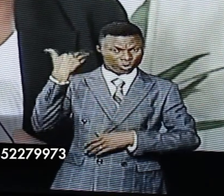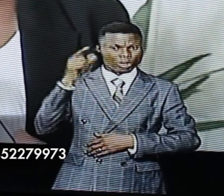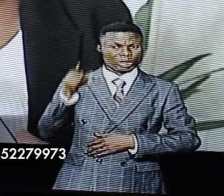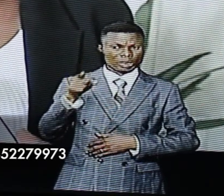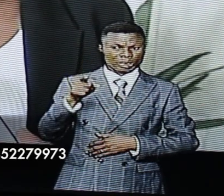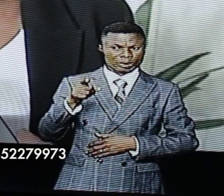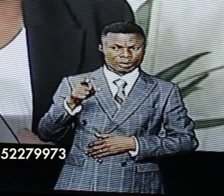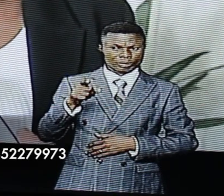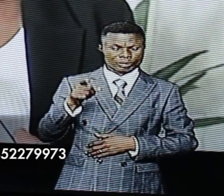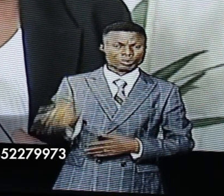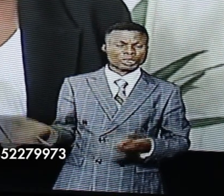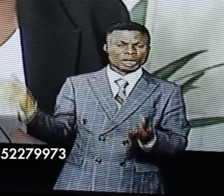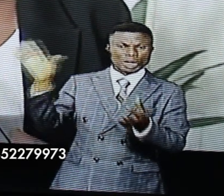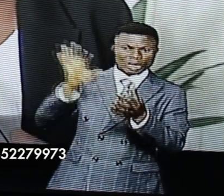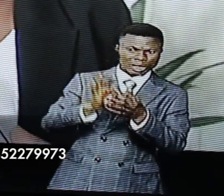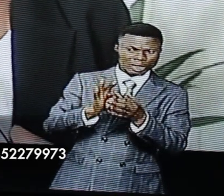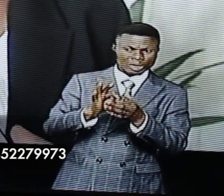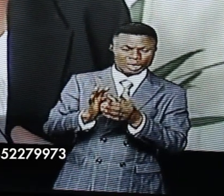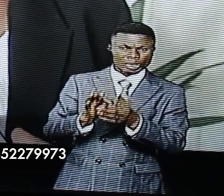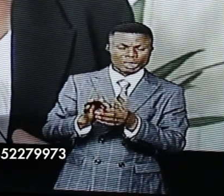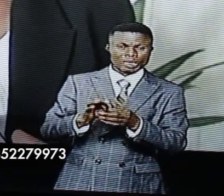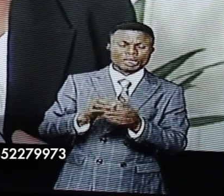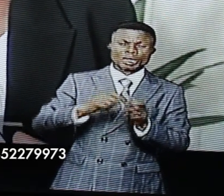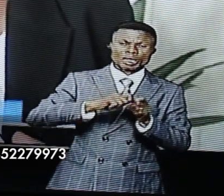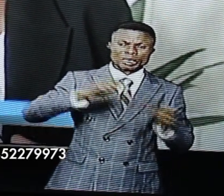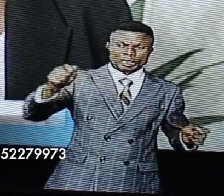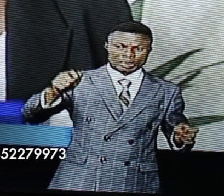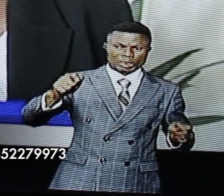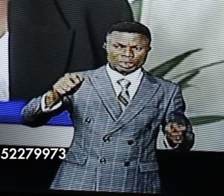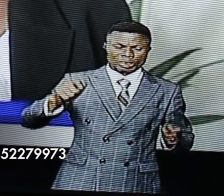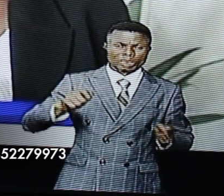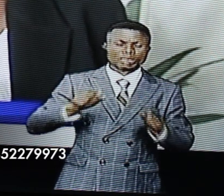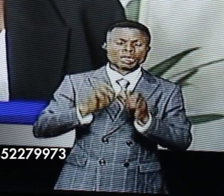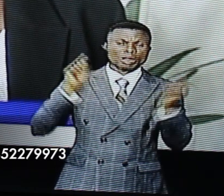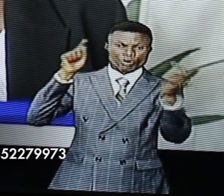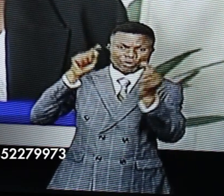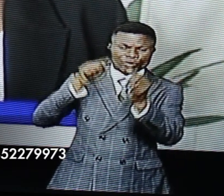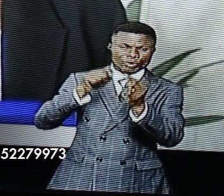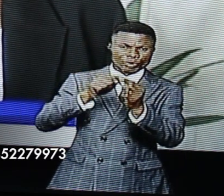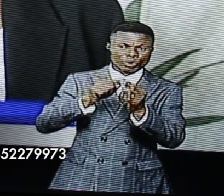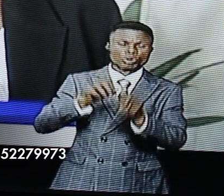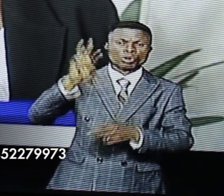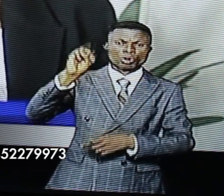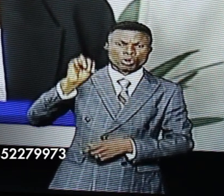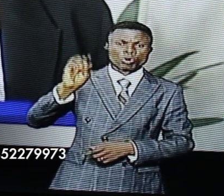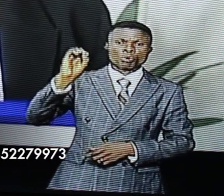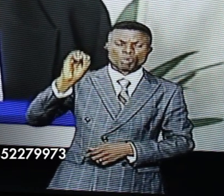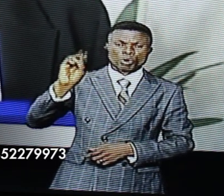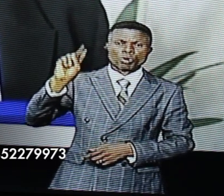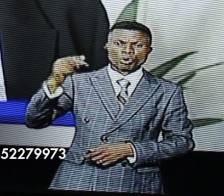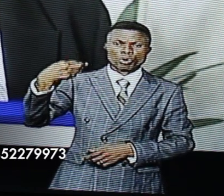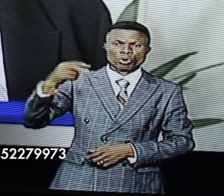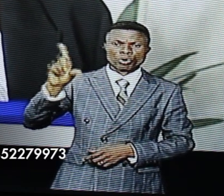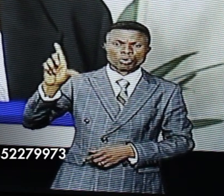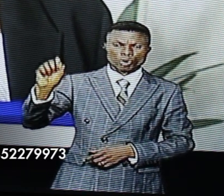de synchronisation des lignes, celle qui va vers Bélé, ainsi que celle qui va vers Mongualou, on va passer